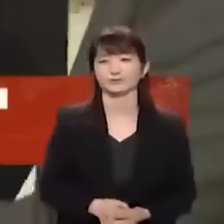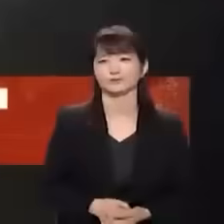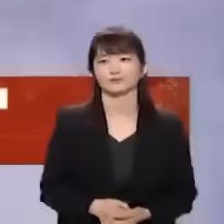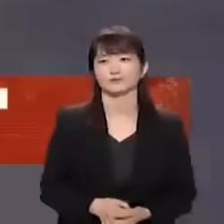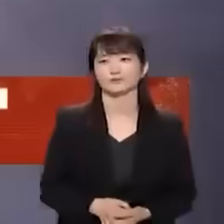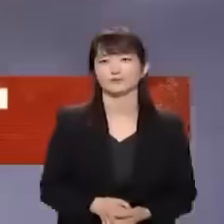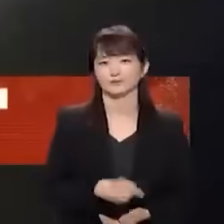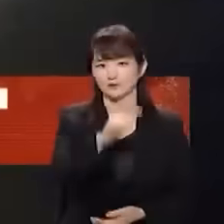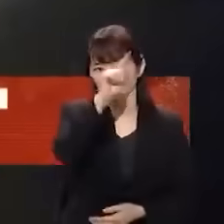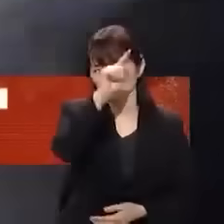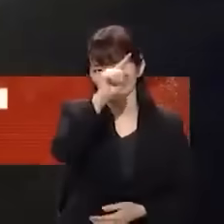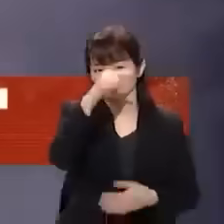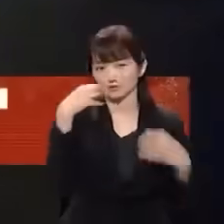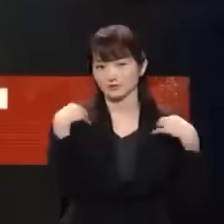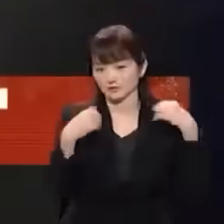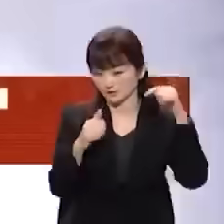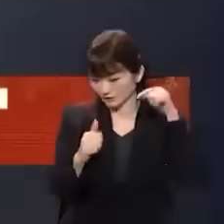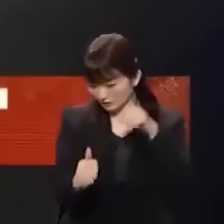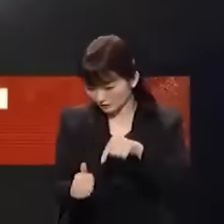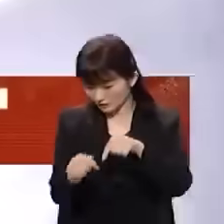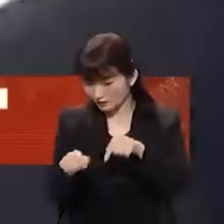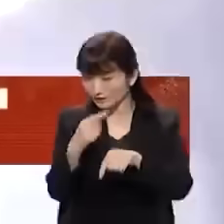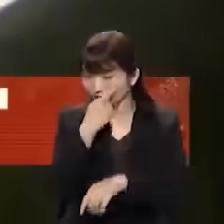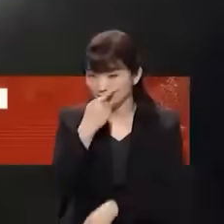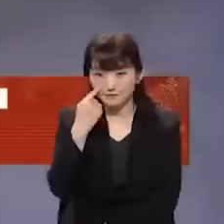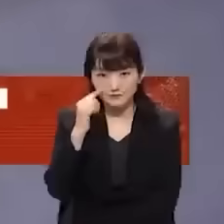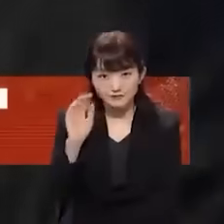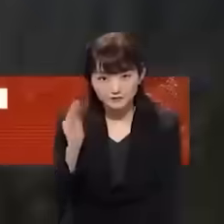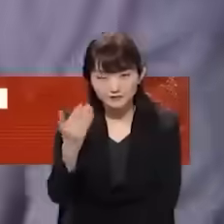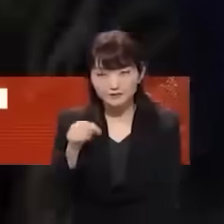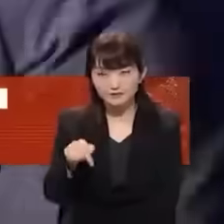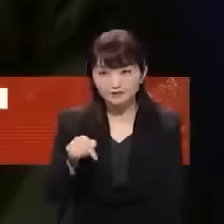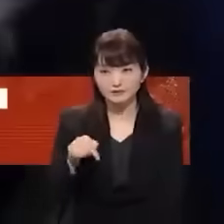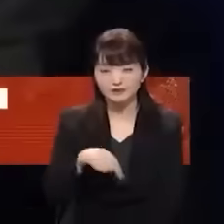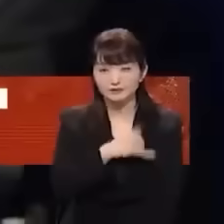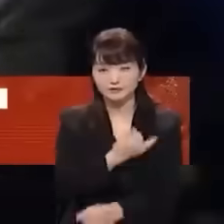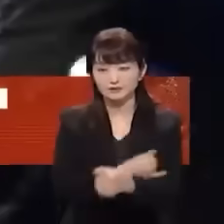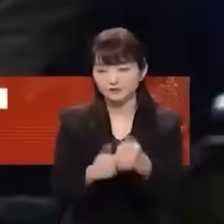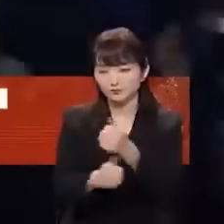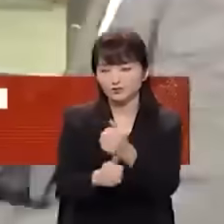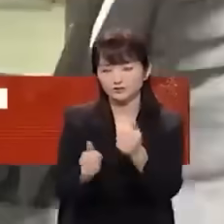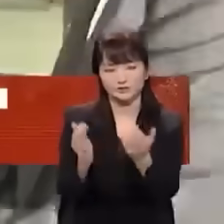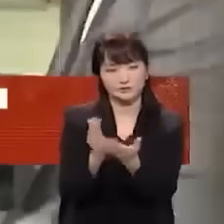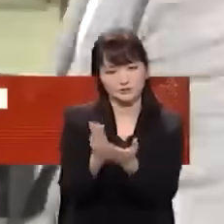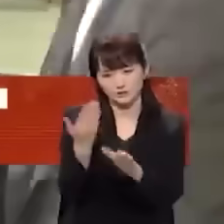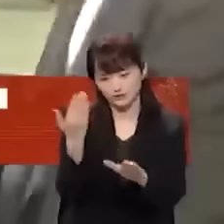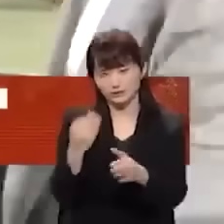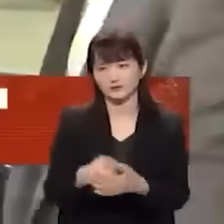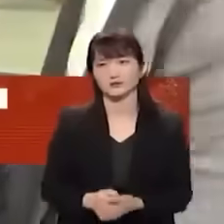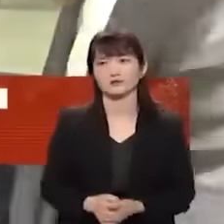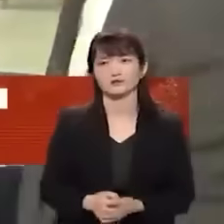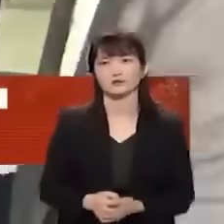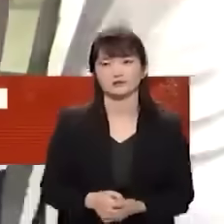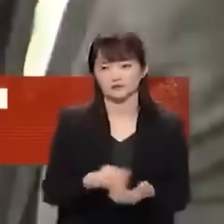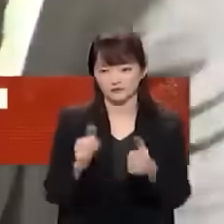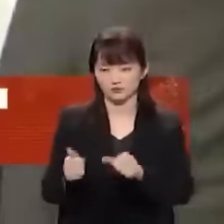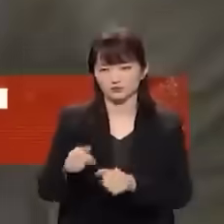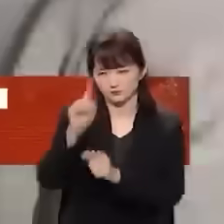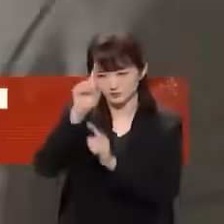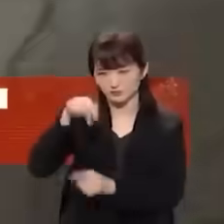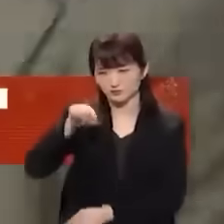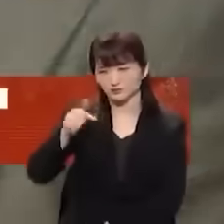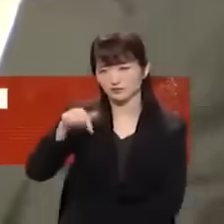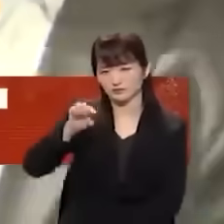상급청 지시한게 아니냐 이것까지 좀 확인해서요 부분은 인권에 반할 수 있고 또고 이성균 씨 얘기까지